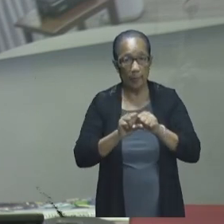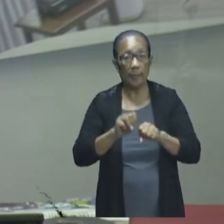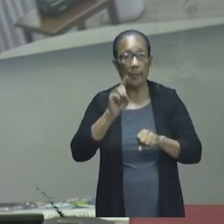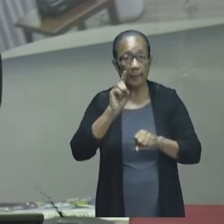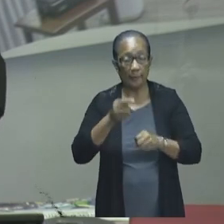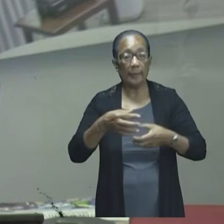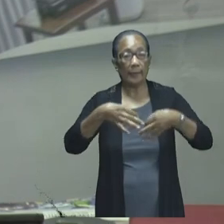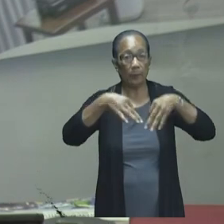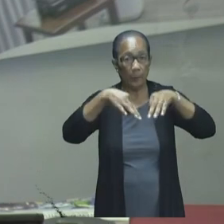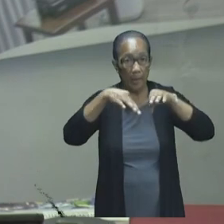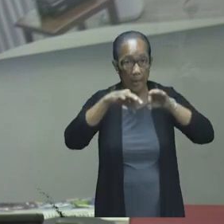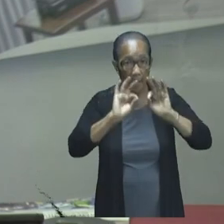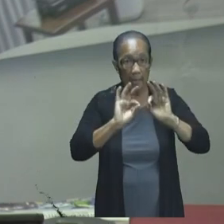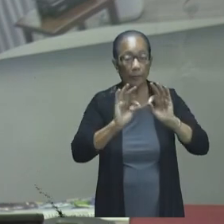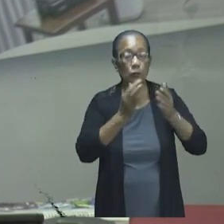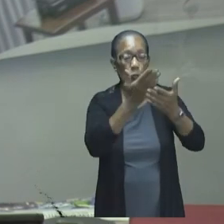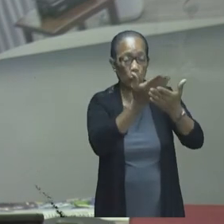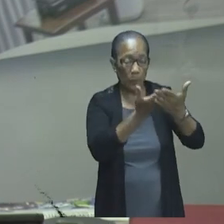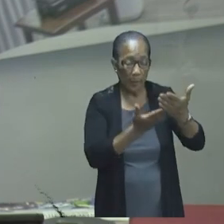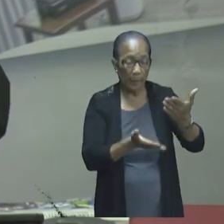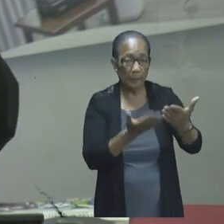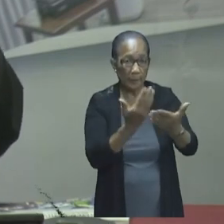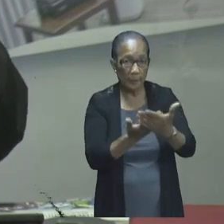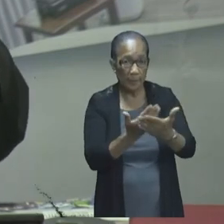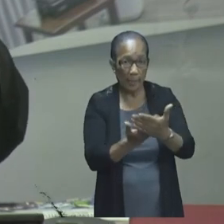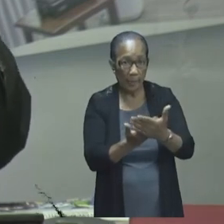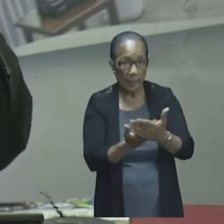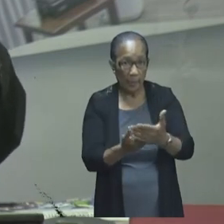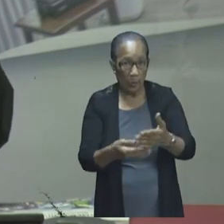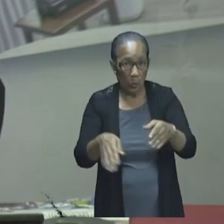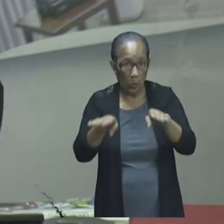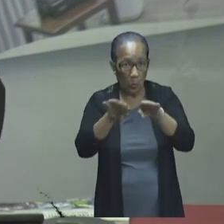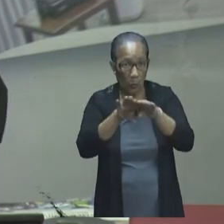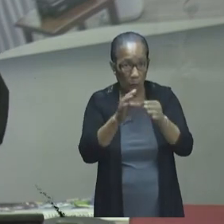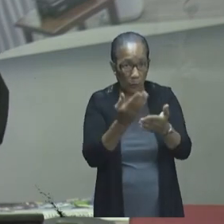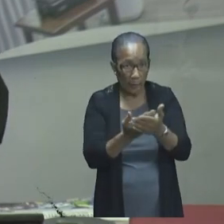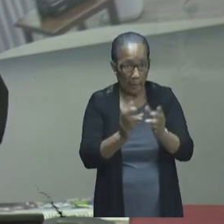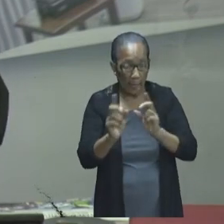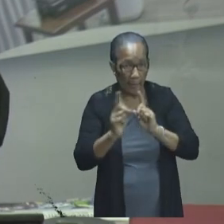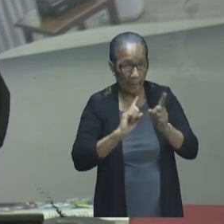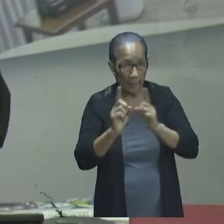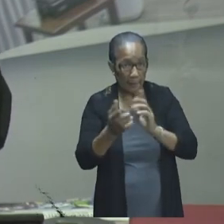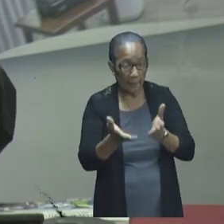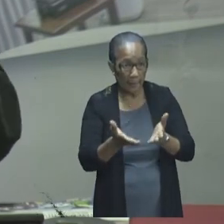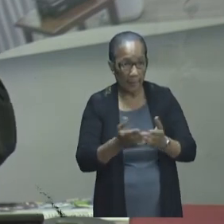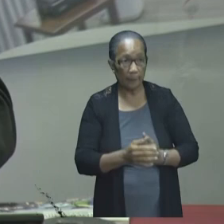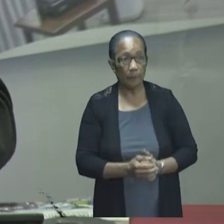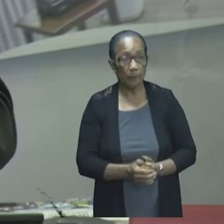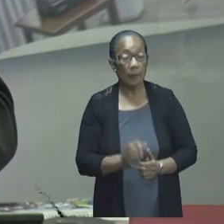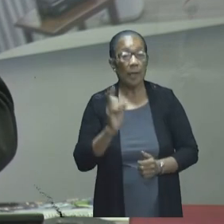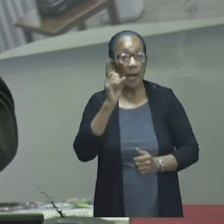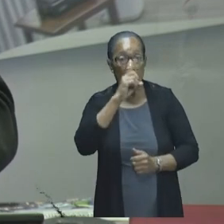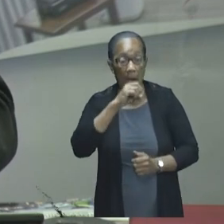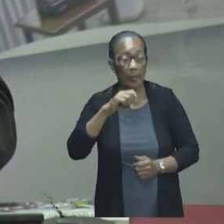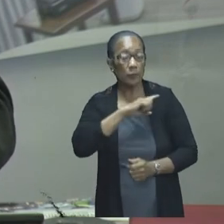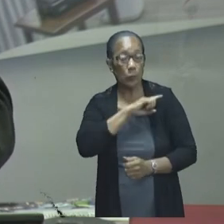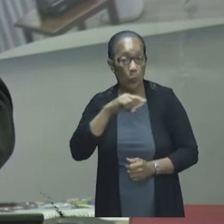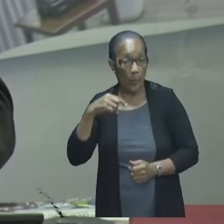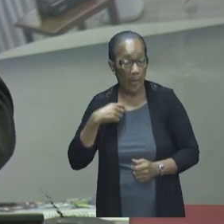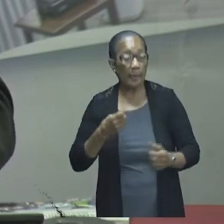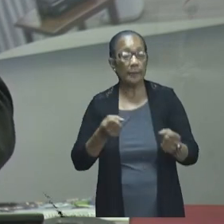beleefd documenten zijn die overlapping zijn als we regeringsverklaring